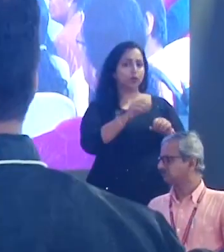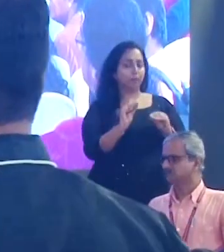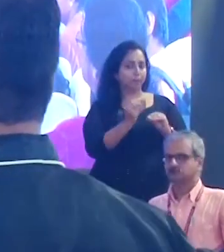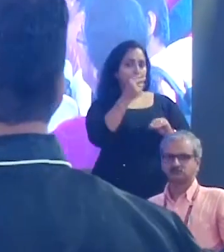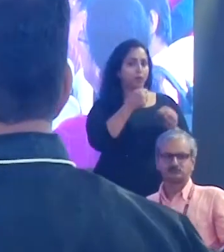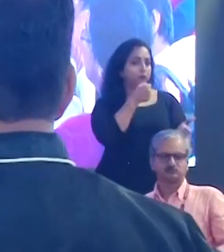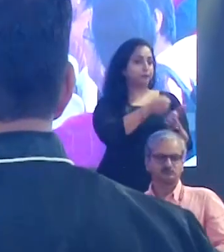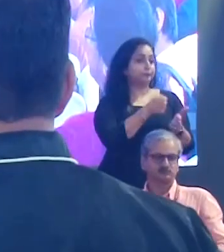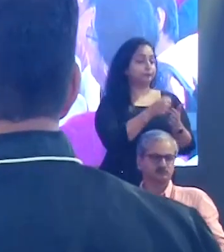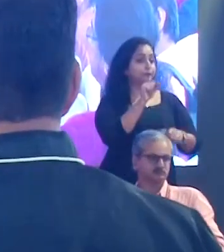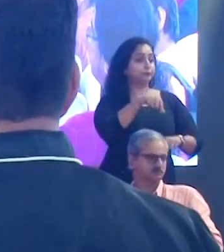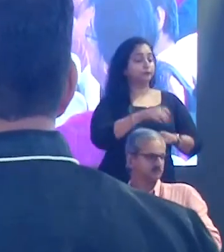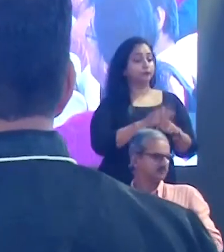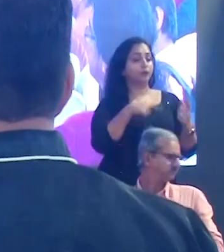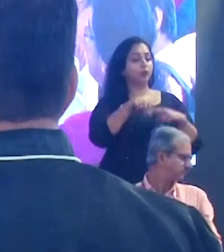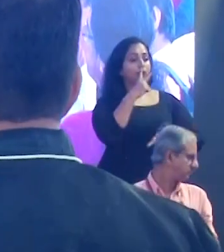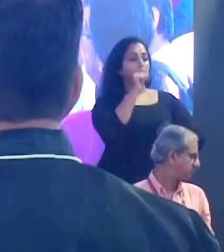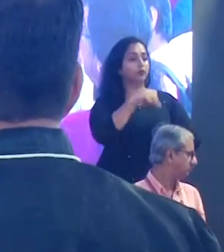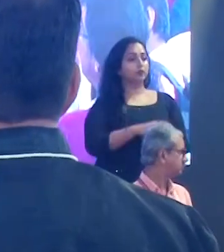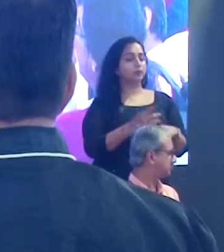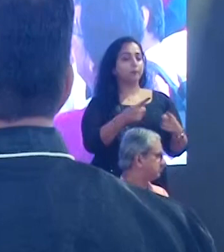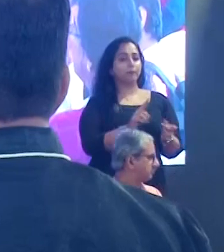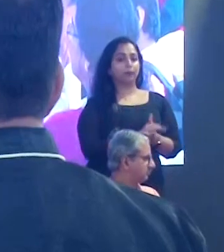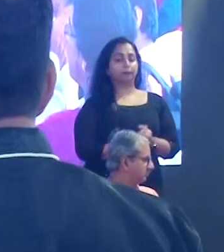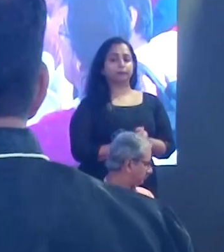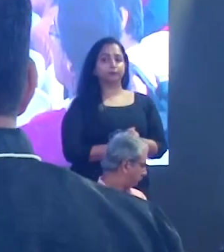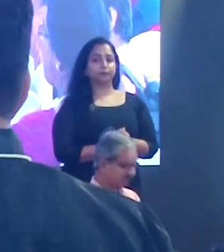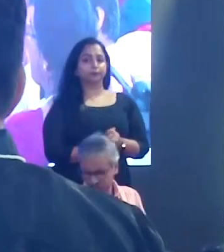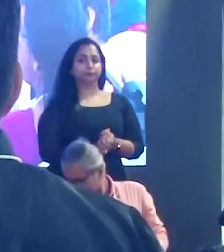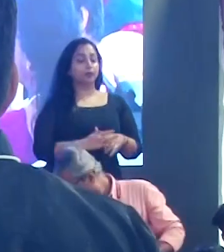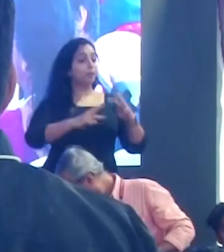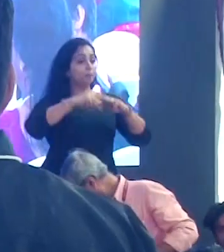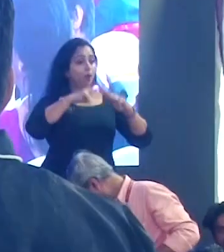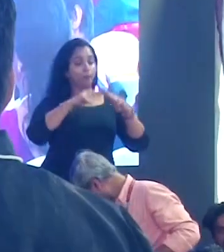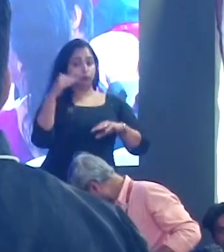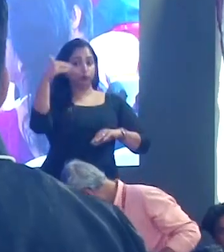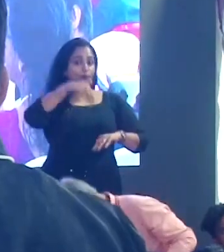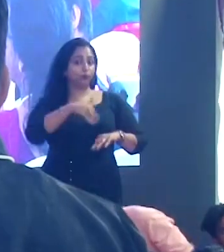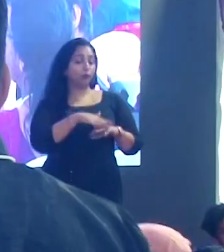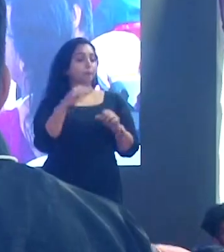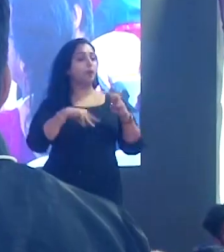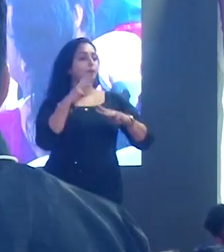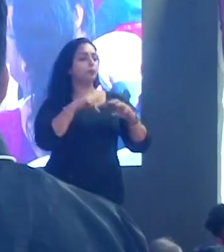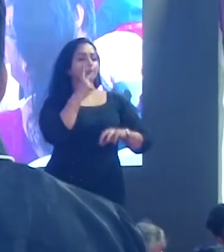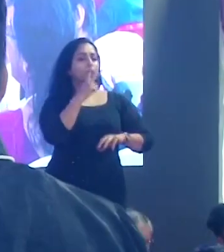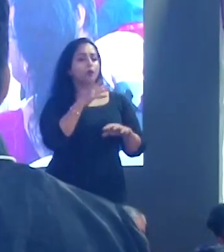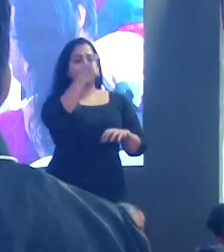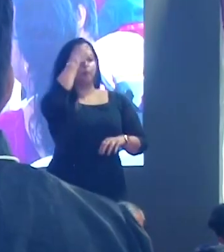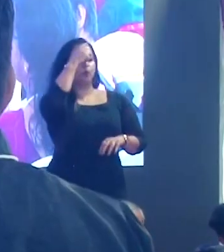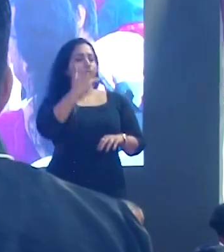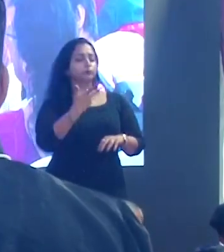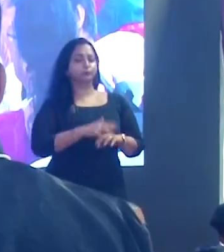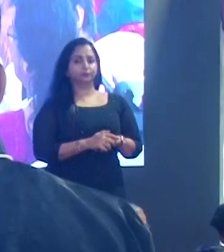എത്തുന്ന ഒരു ഇത് ഇപ്പോൾ കാണുന്നുണ്ട്. പക്ഷെ ഇതിൽ ഞാൻ മലപ്പുറത്ത് നിന്നാണ് വരുന്നത്. മലപ്പുറത്ത് ഇപ്പോൾ കണ്ടുവരുന്നൊരു പ്രശ്നം